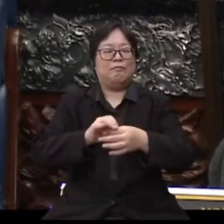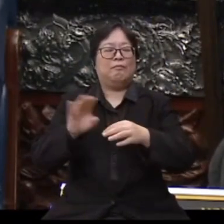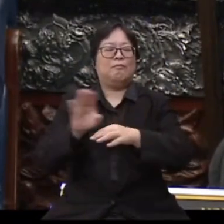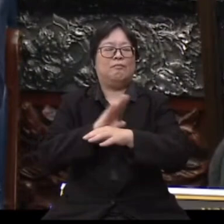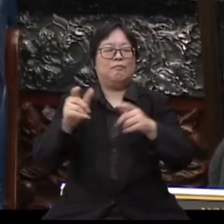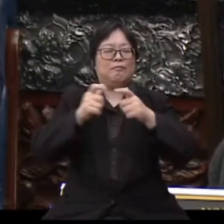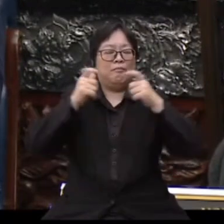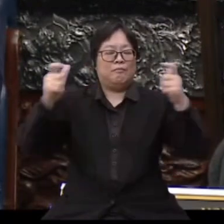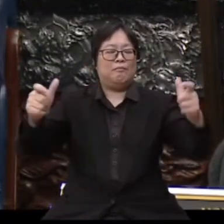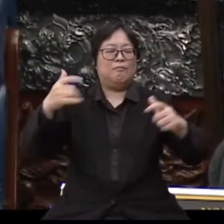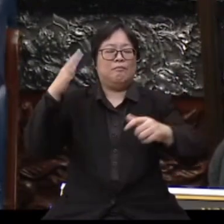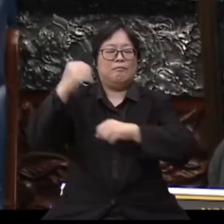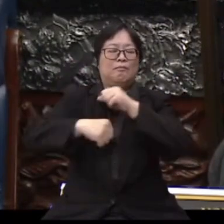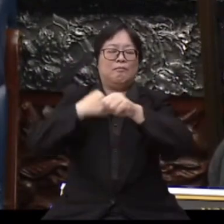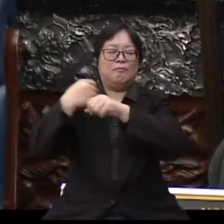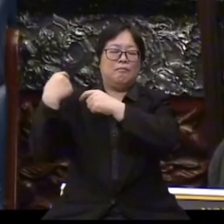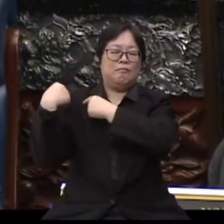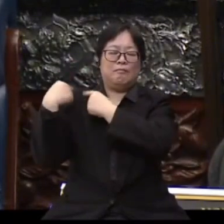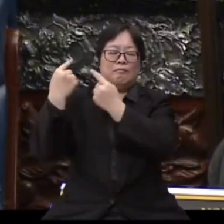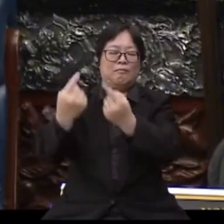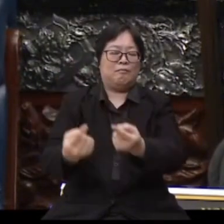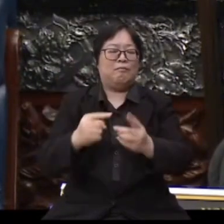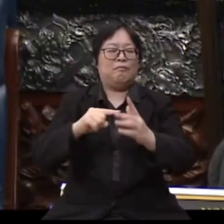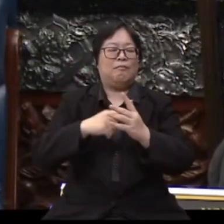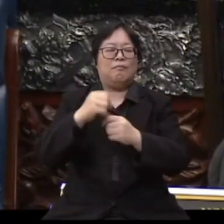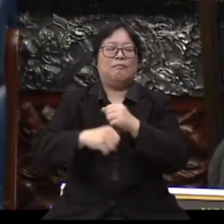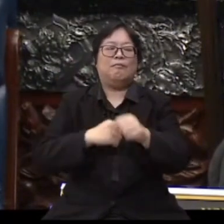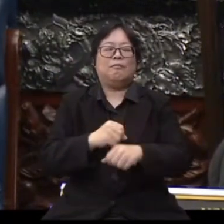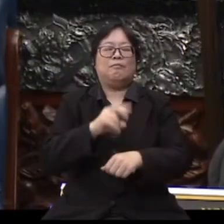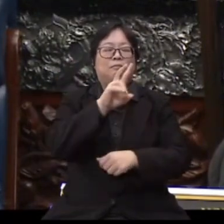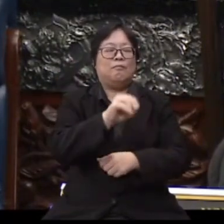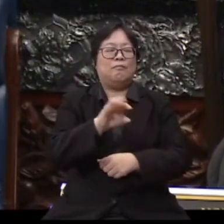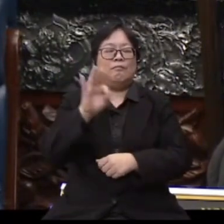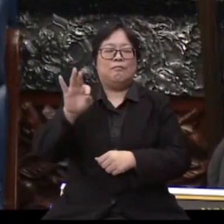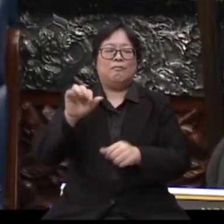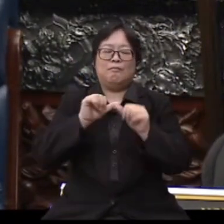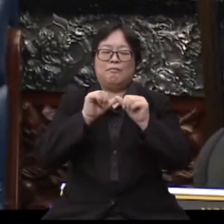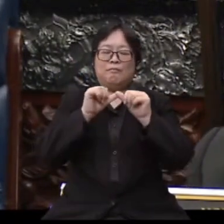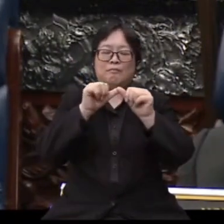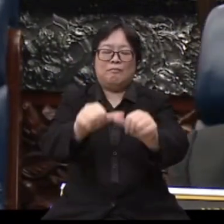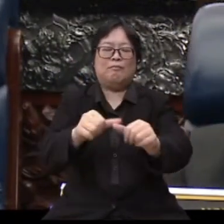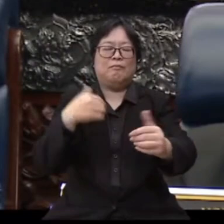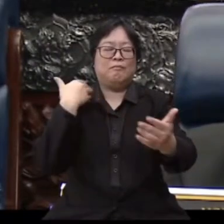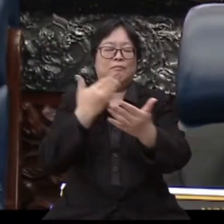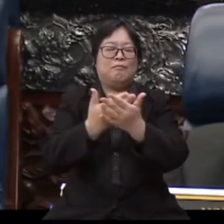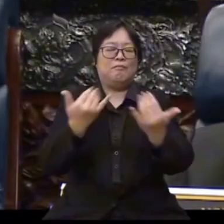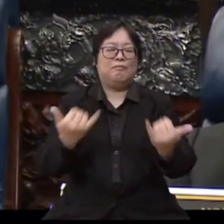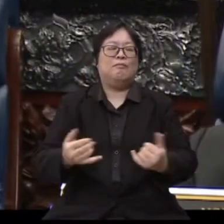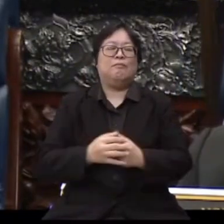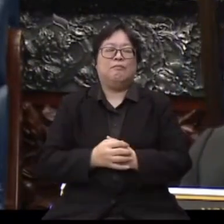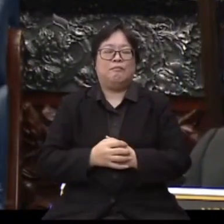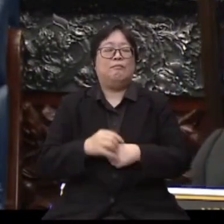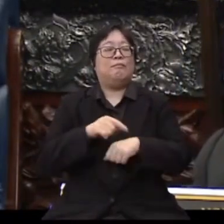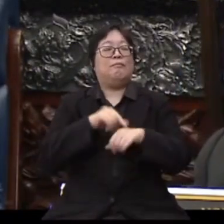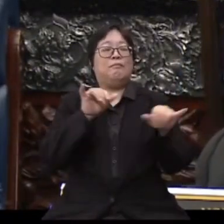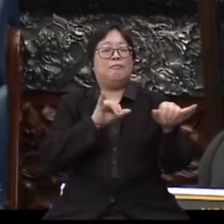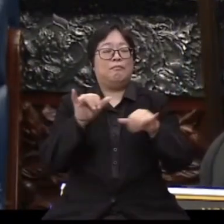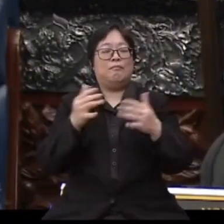Malaysia selama 15 tahun, iaitu sejak tahun 2009 dan kekal sehingga kini. Pada masa yang